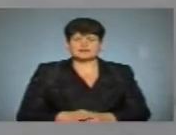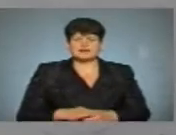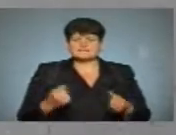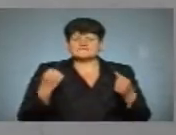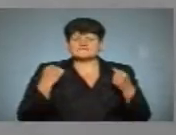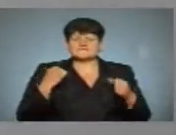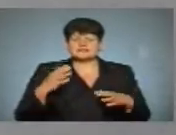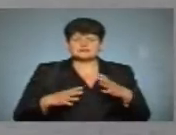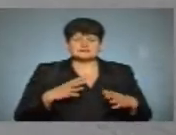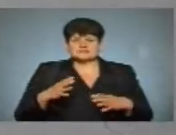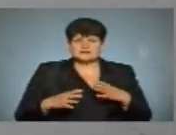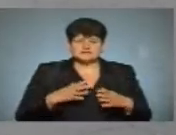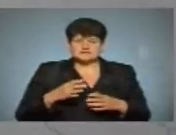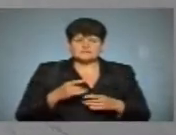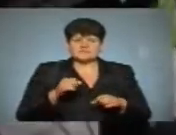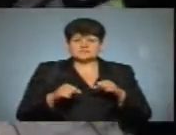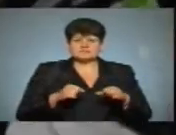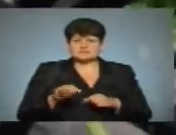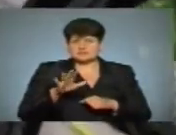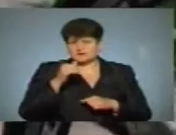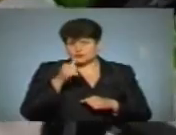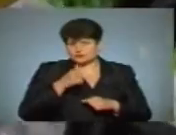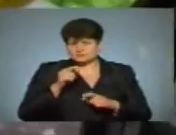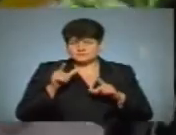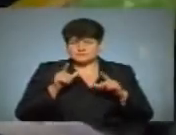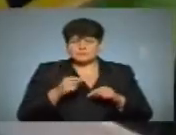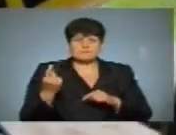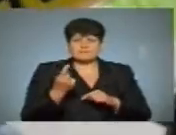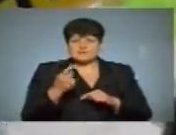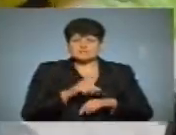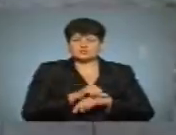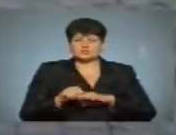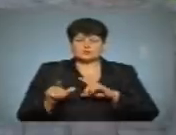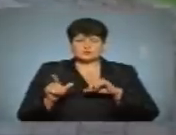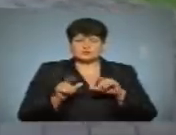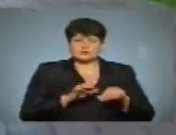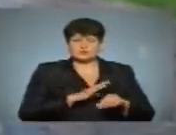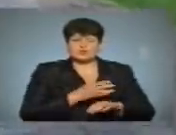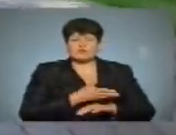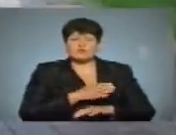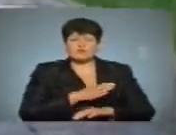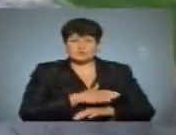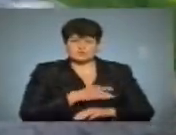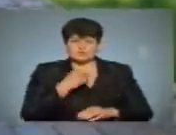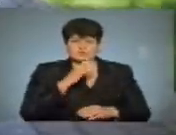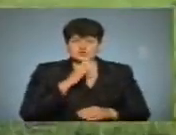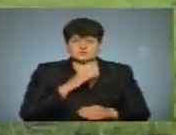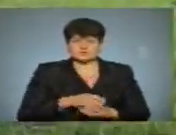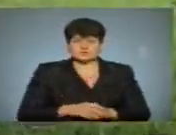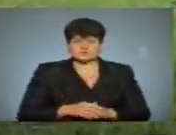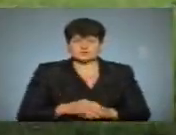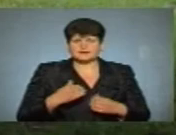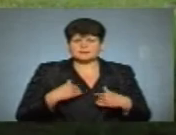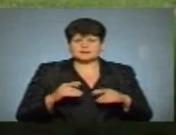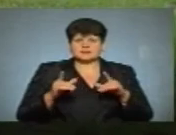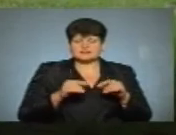Фітнес-тренерка Марина Ярмурська – велосипедистка із 5-річним стажем. Перша закордонна поїздка була в Польщу, каже жінка. Ми